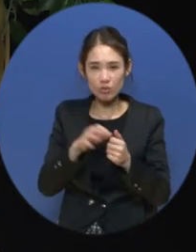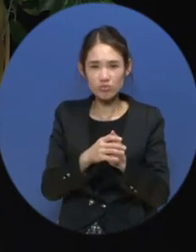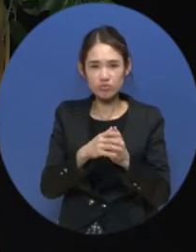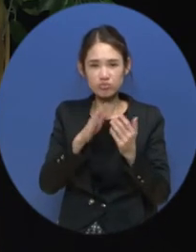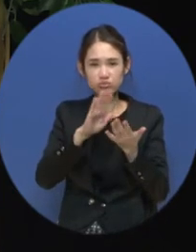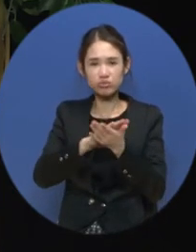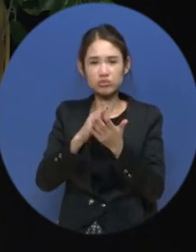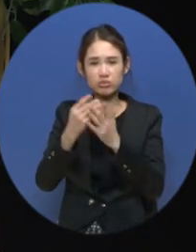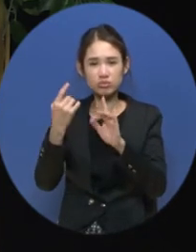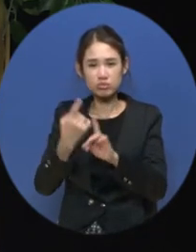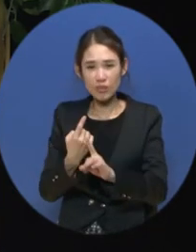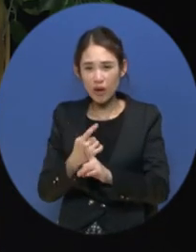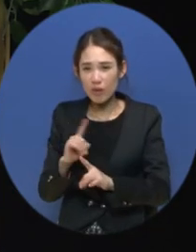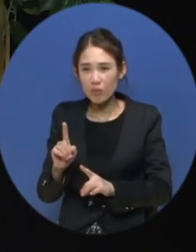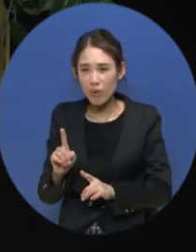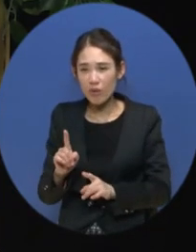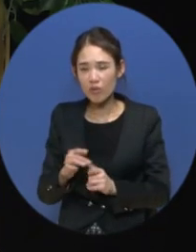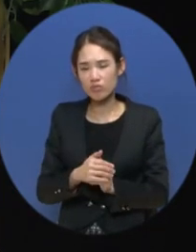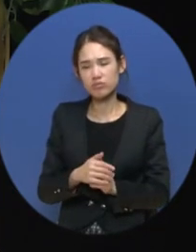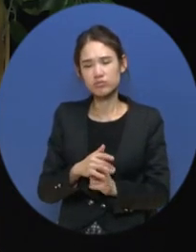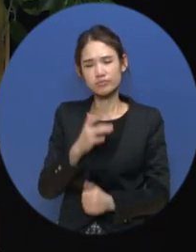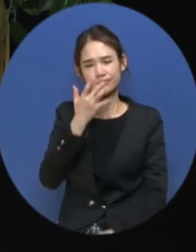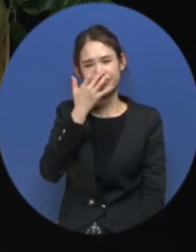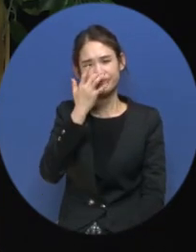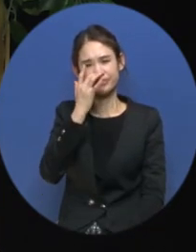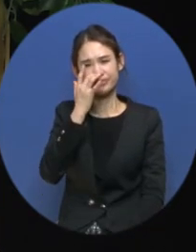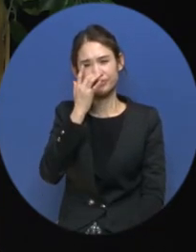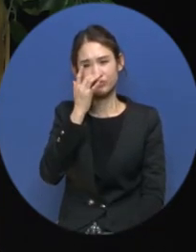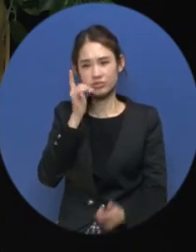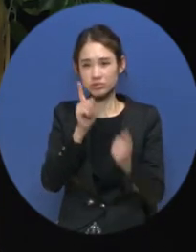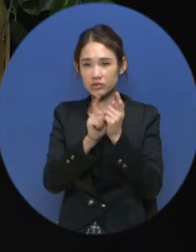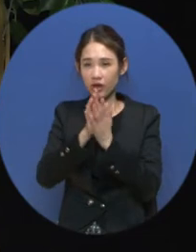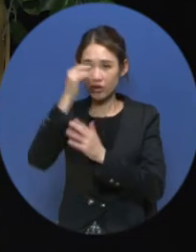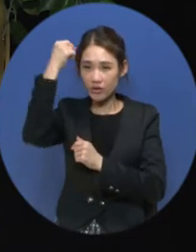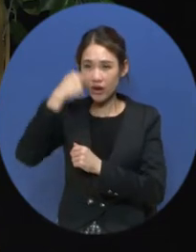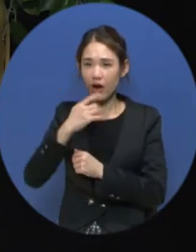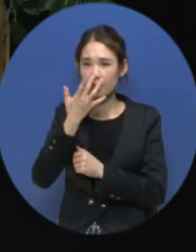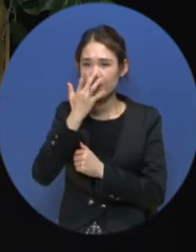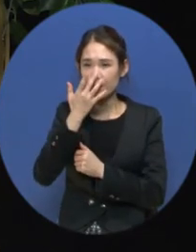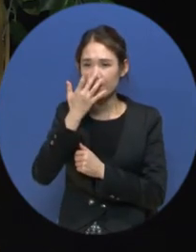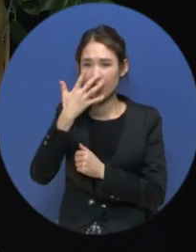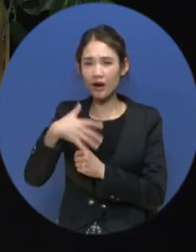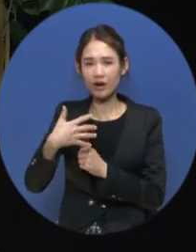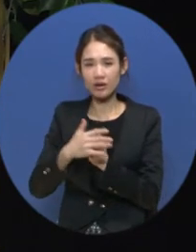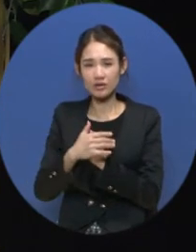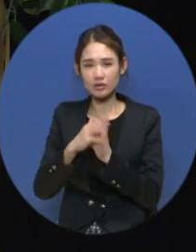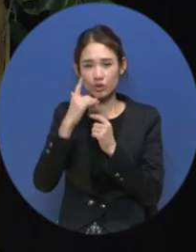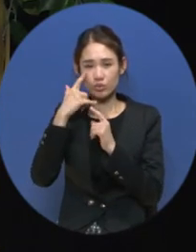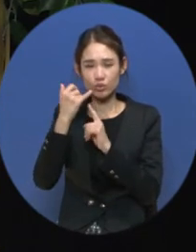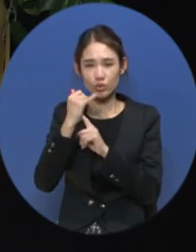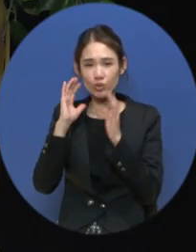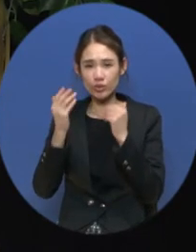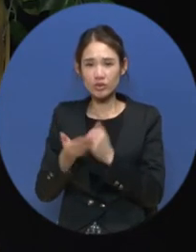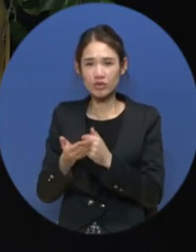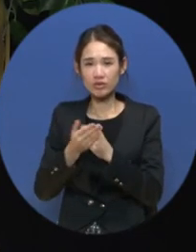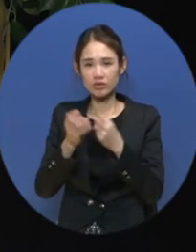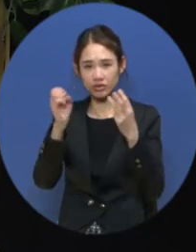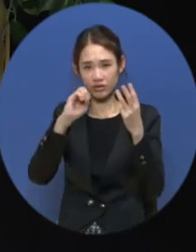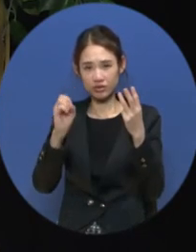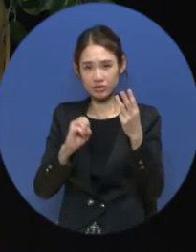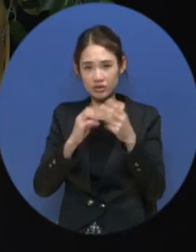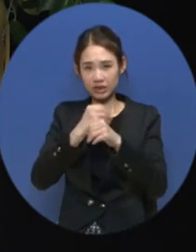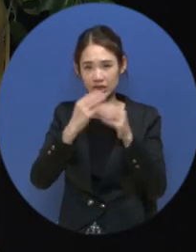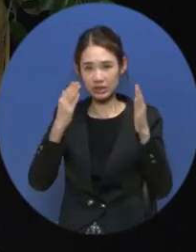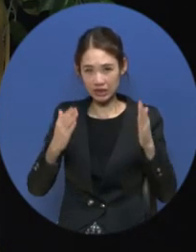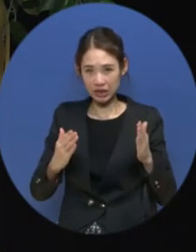얼마나 달라졌나? 아직은 피부에 닿지는 않지만 부모 보육료가 한 3% 정도 또 네. 기간 보육료라고